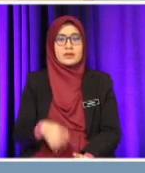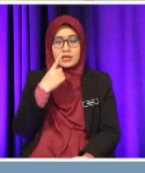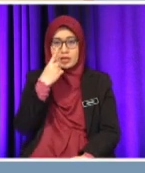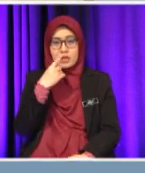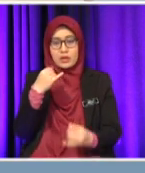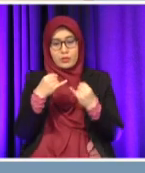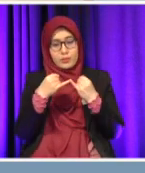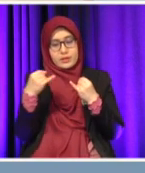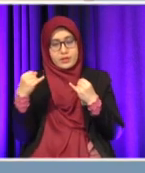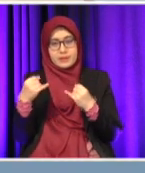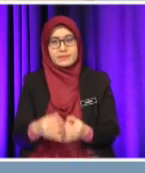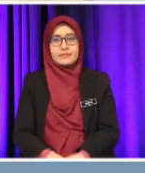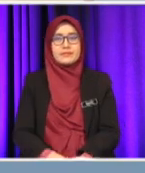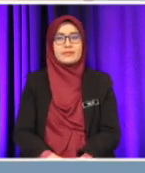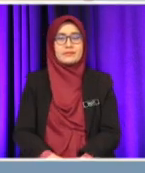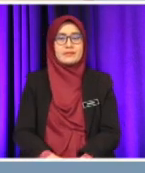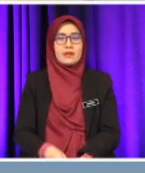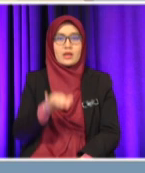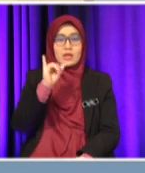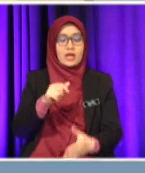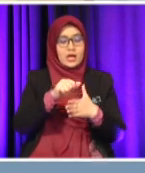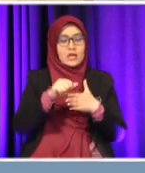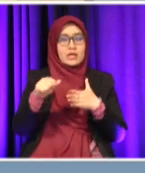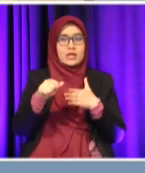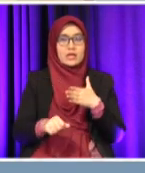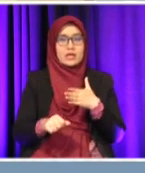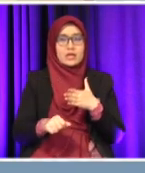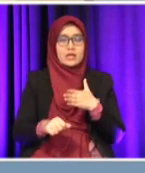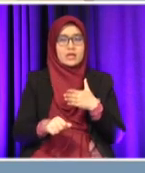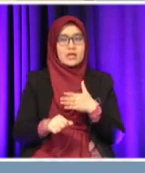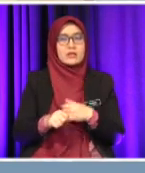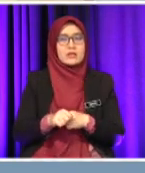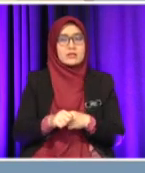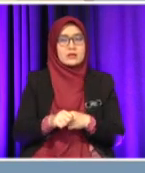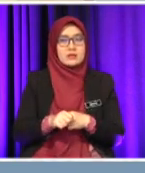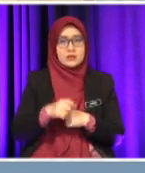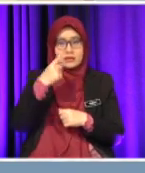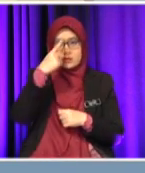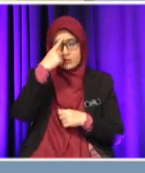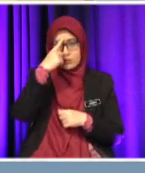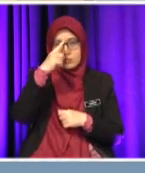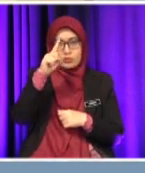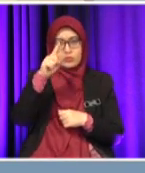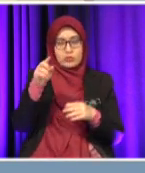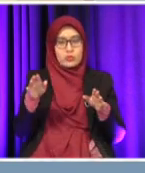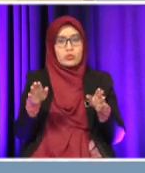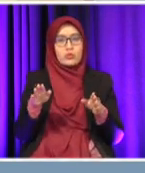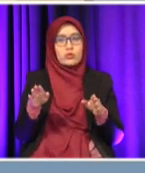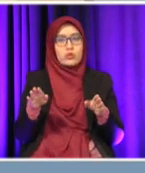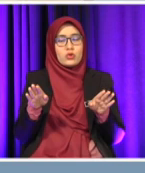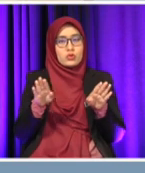satu lagi kayak terakhir digunakan untuk menutup kolam bagi pengawal pencahayaan